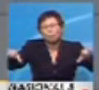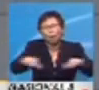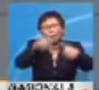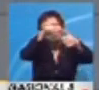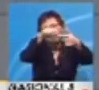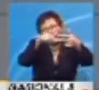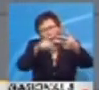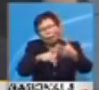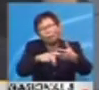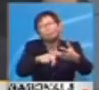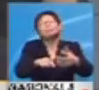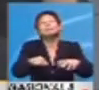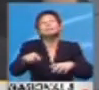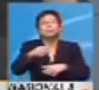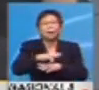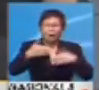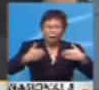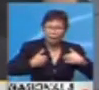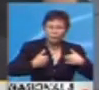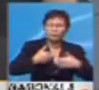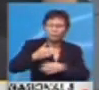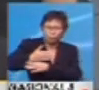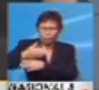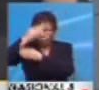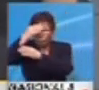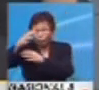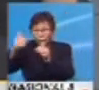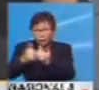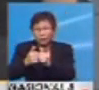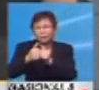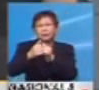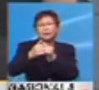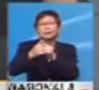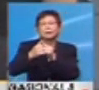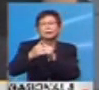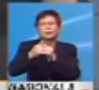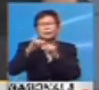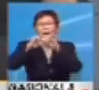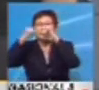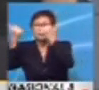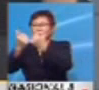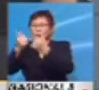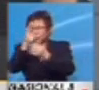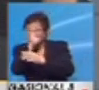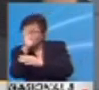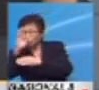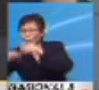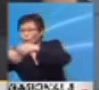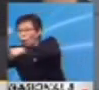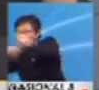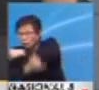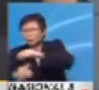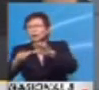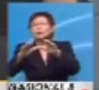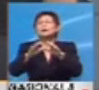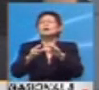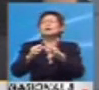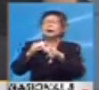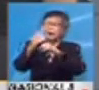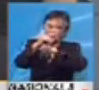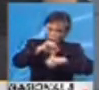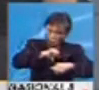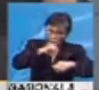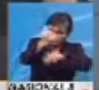tindakan ini termasuk mengadakan perkusian maklumat dengan agensi perizinan luar negara khususnya negara anggota ASEAN